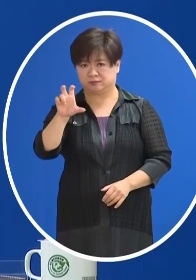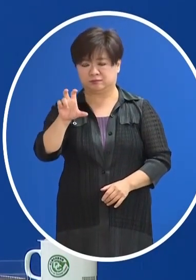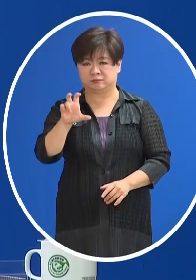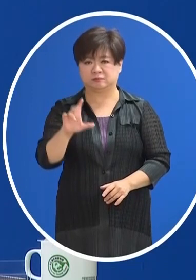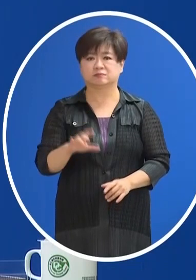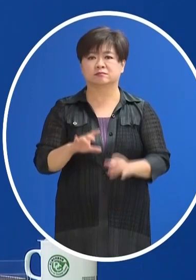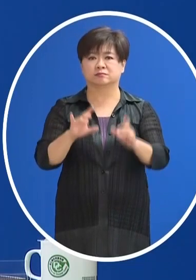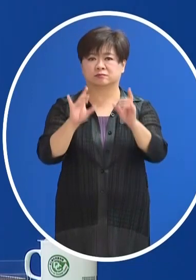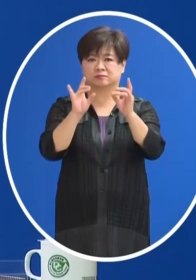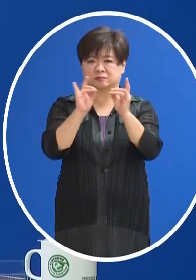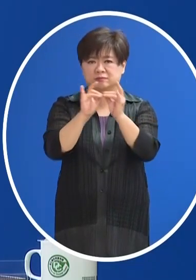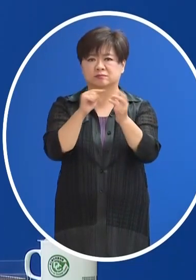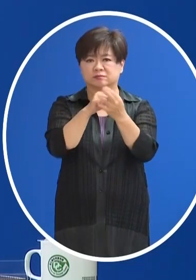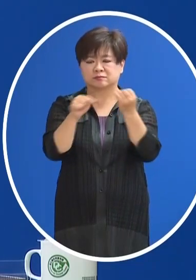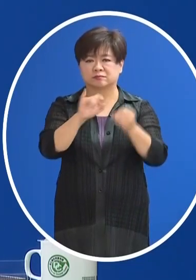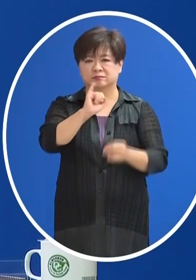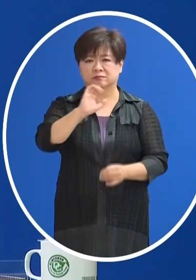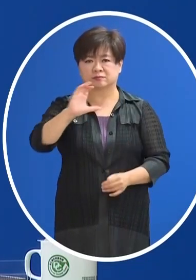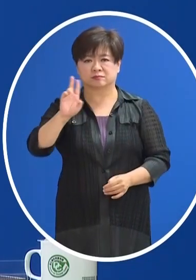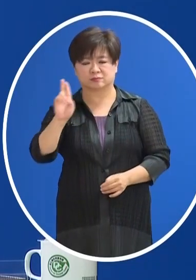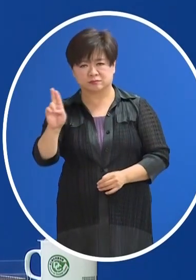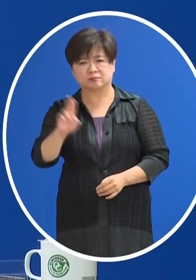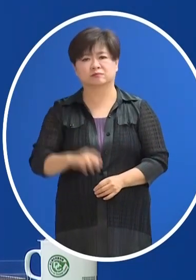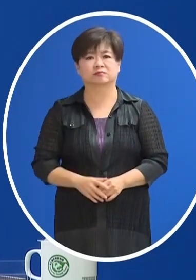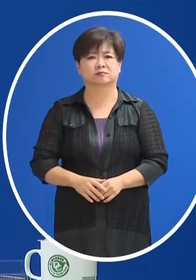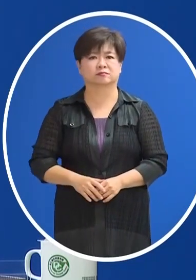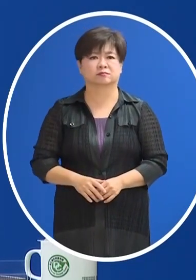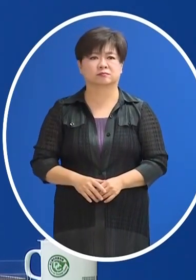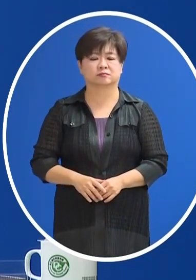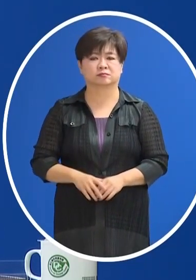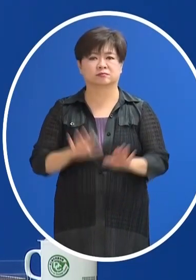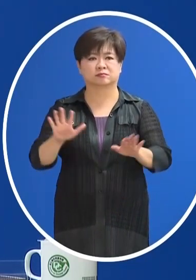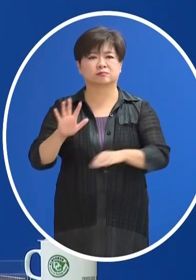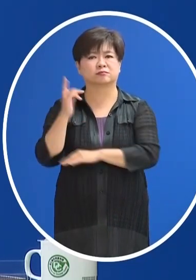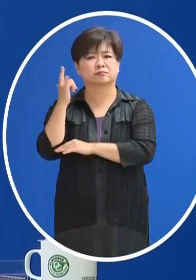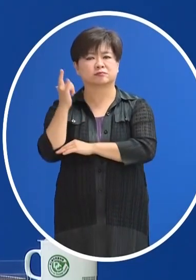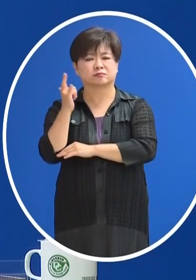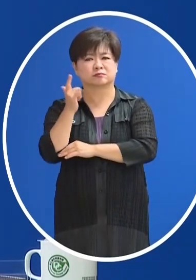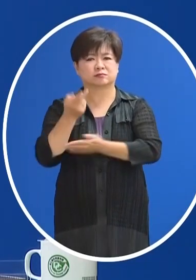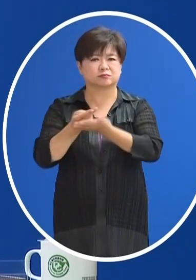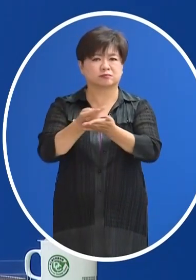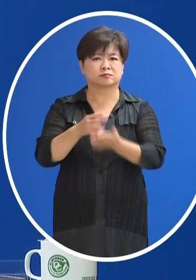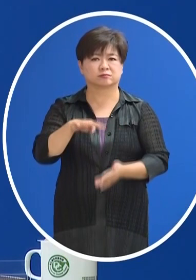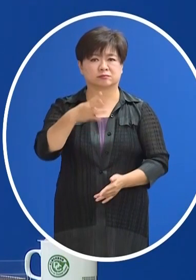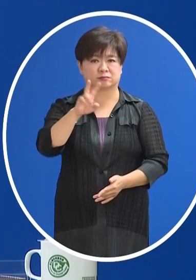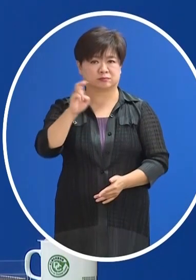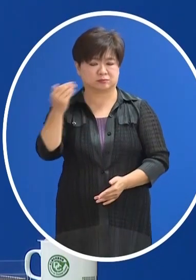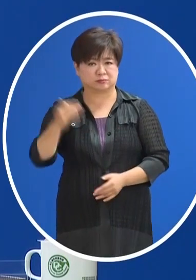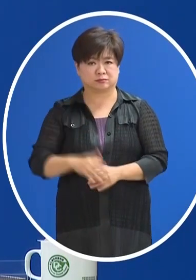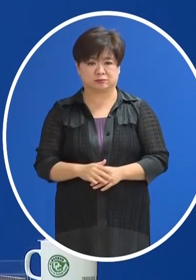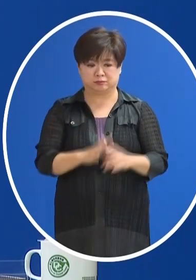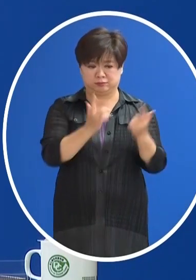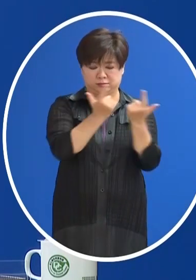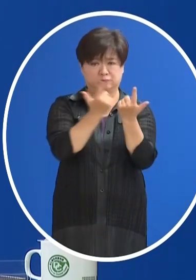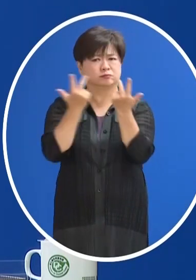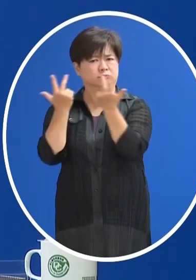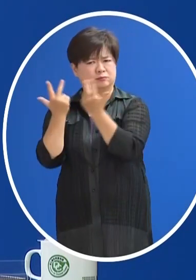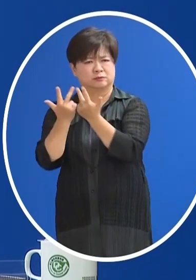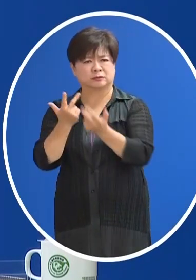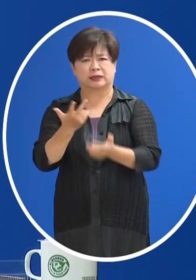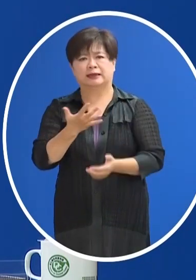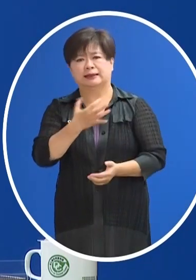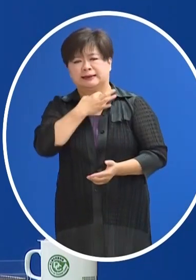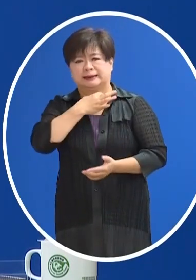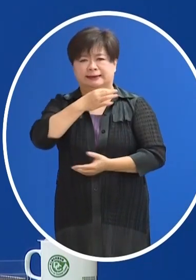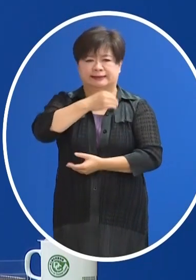577张的这个专责的 ICU。那目前呢，空床还有429。那当然，双北地区是比较吃紧的。